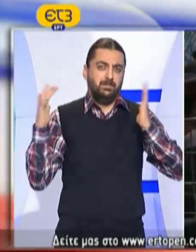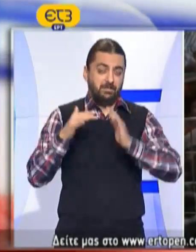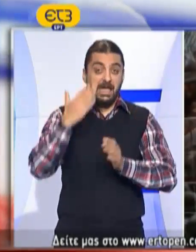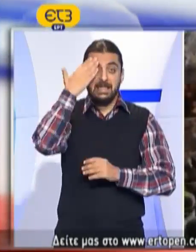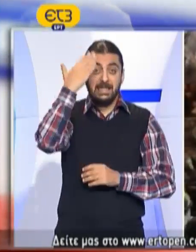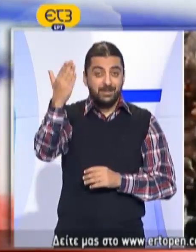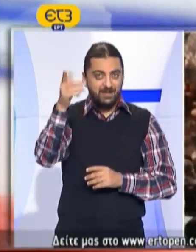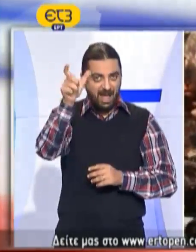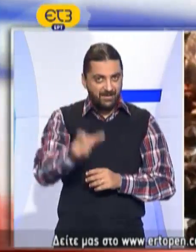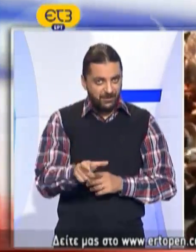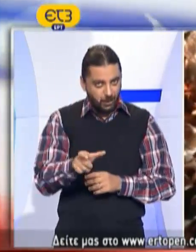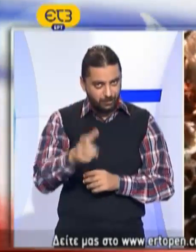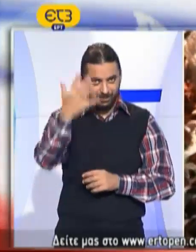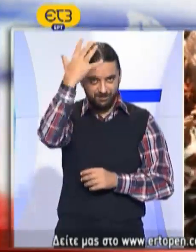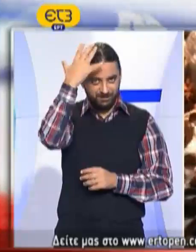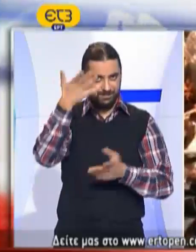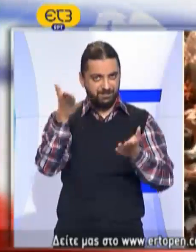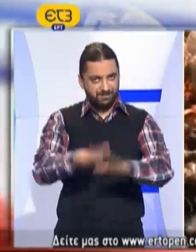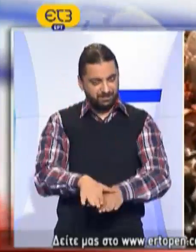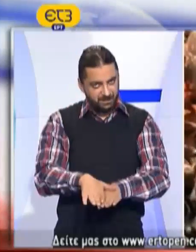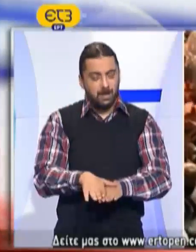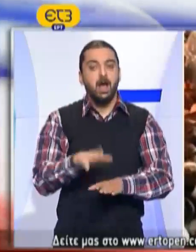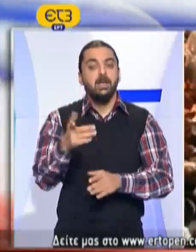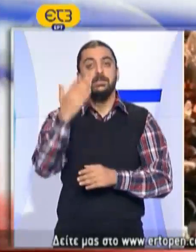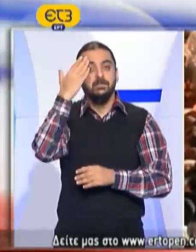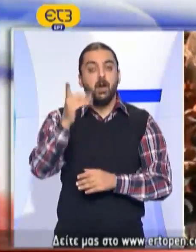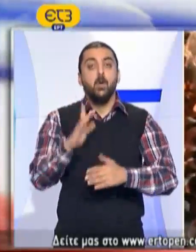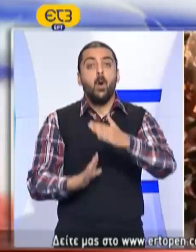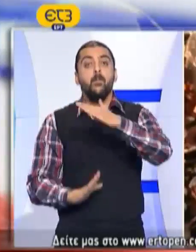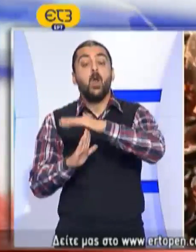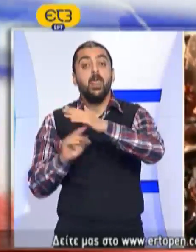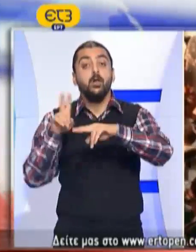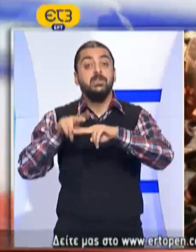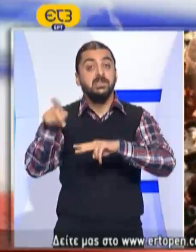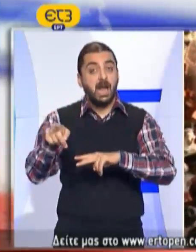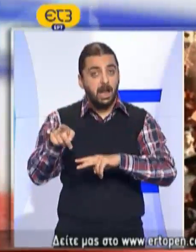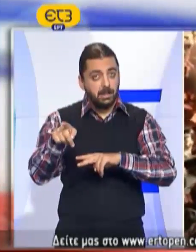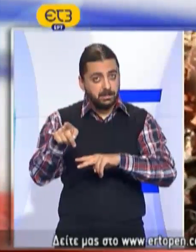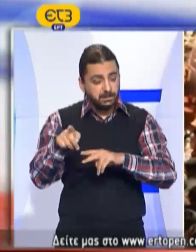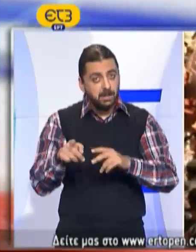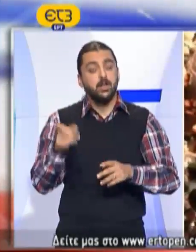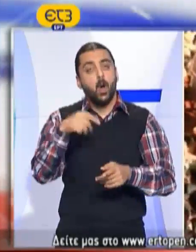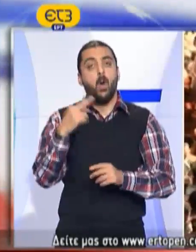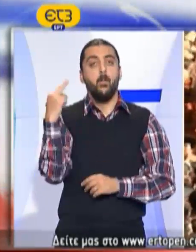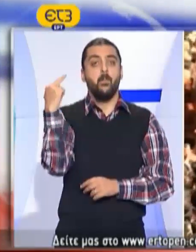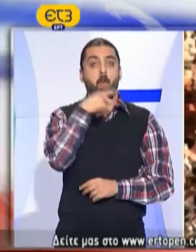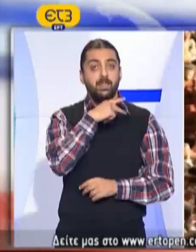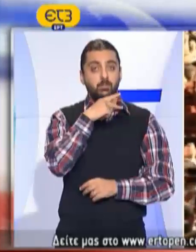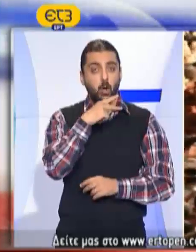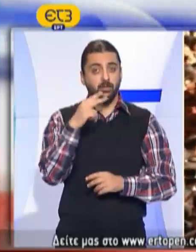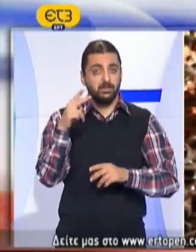φέρετρο με τη σωρό του Ραβίνου Οβάντια Γιώσεφ μετέφεραν ο πρόεδρος της Ισραηλινής Δημοκρατίας, Σιμών Πέρες, και ο πρωθυπουργός